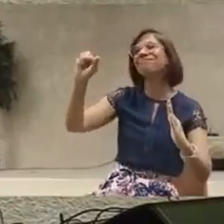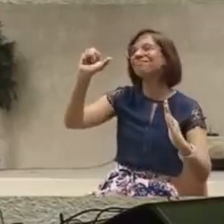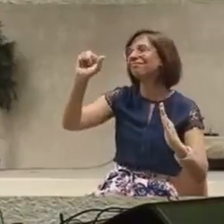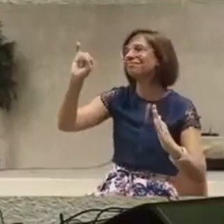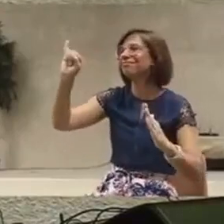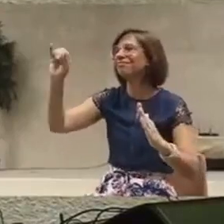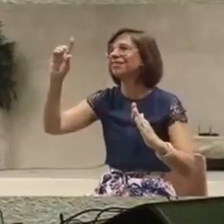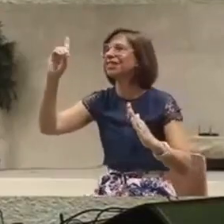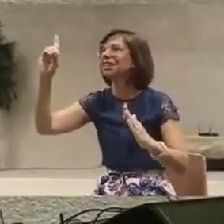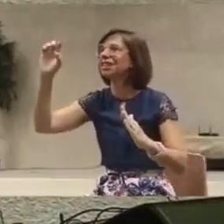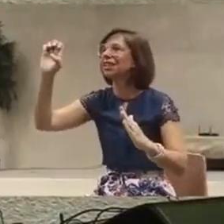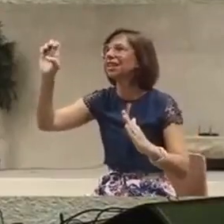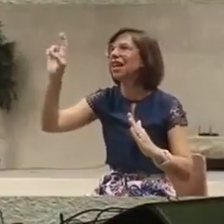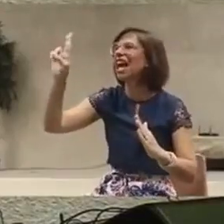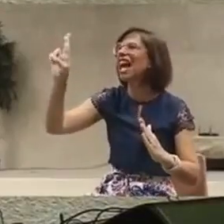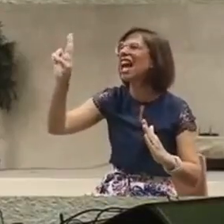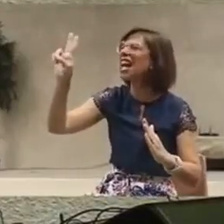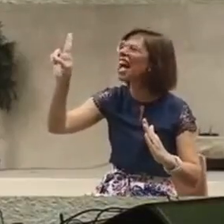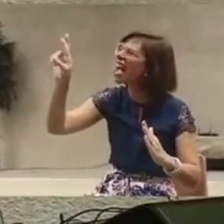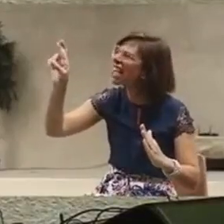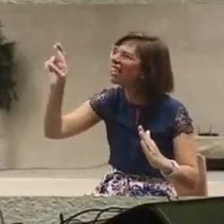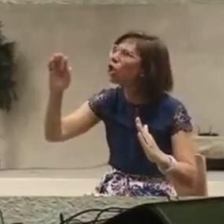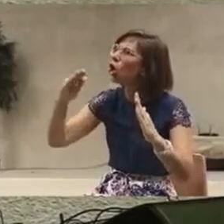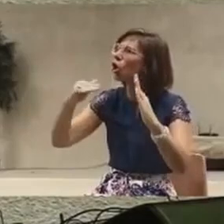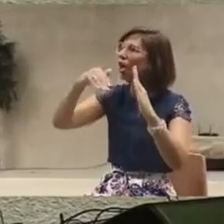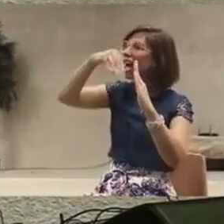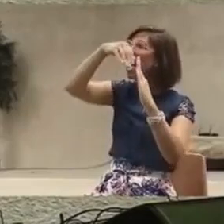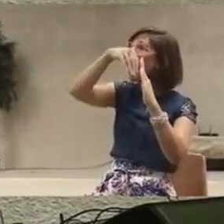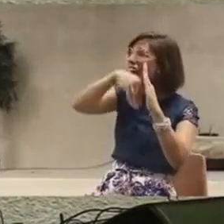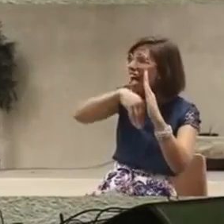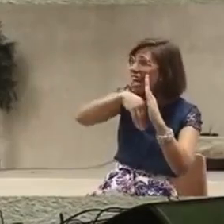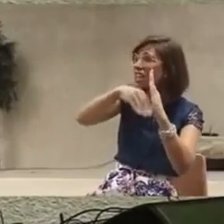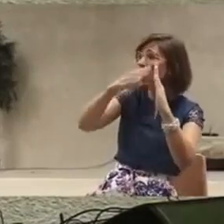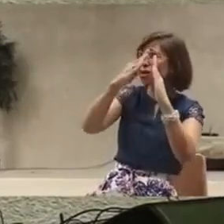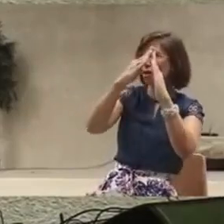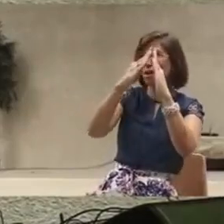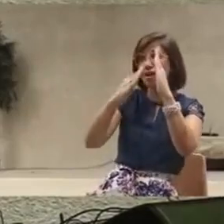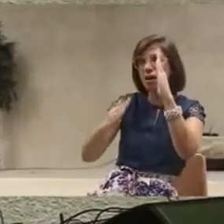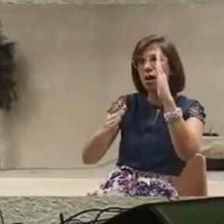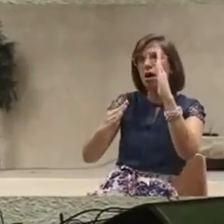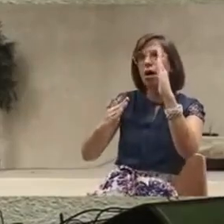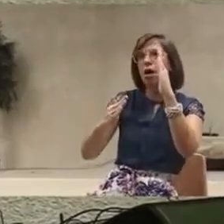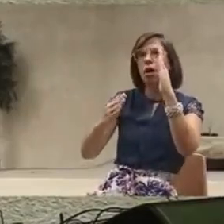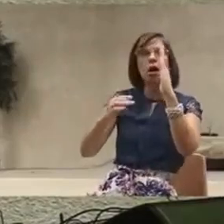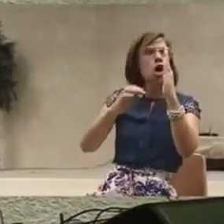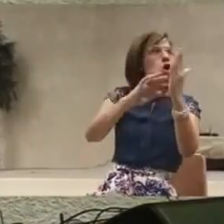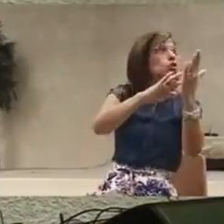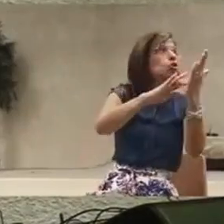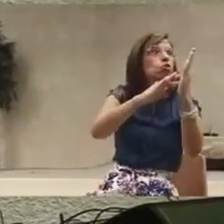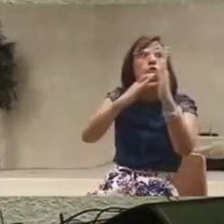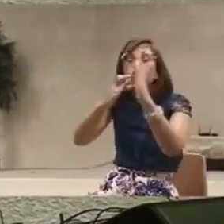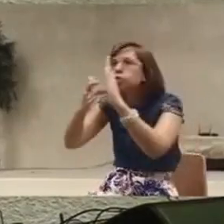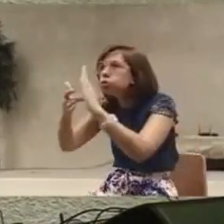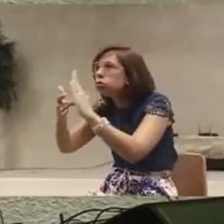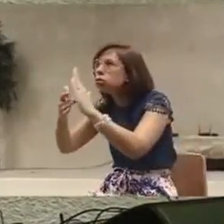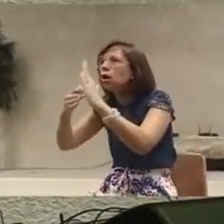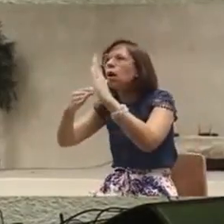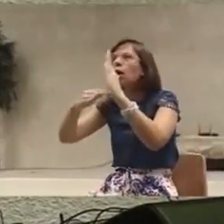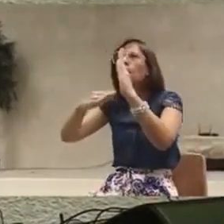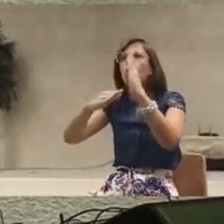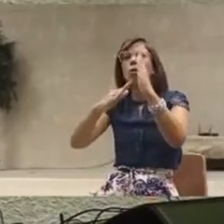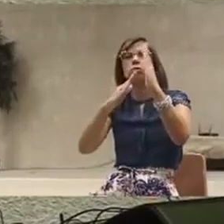de gravir. Et l'étude montre que tous, leur évaluation est